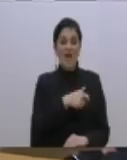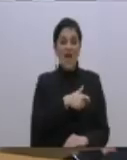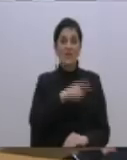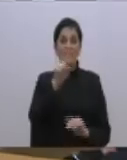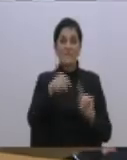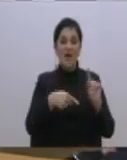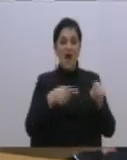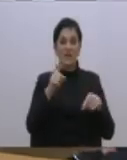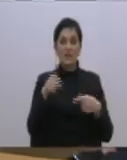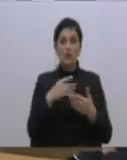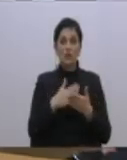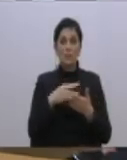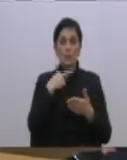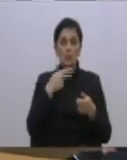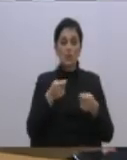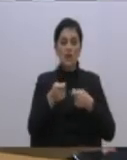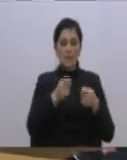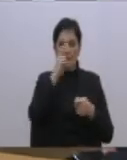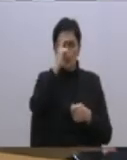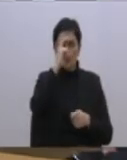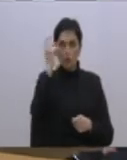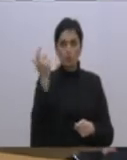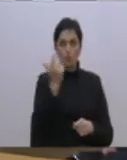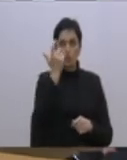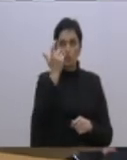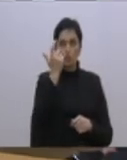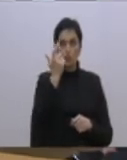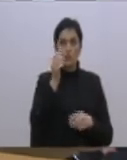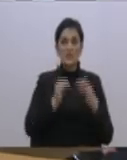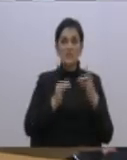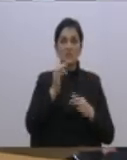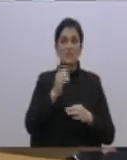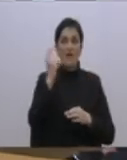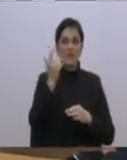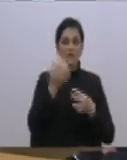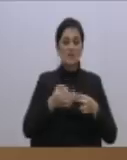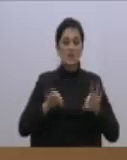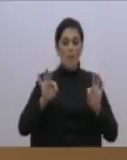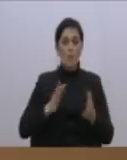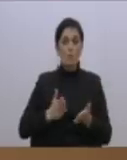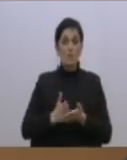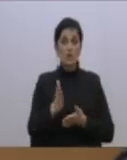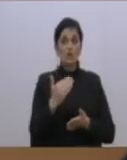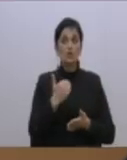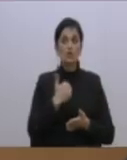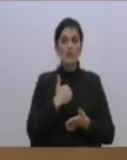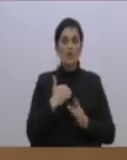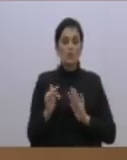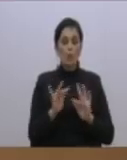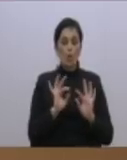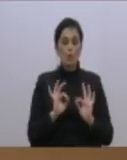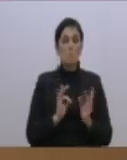valdebuleba, kaupitkılde sahamcibo suverenitets, sasamadus tamogidolubis prinsips, ta çön mukmedept soret